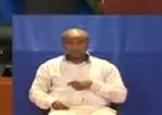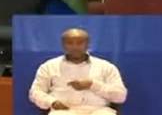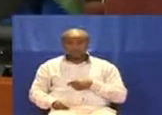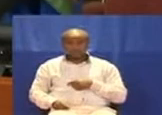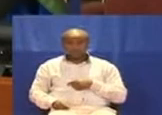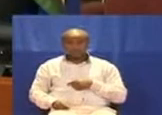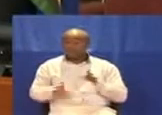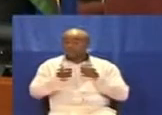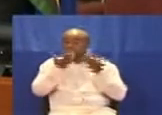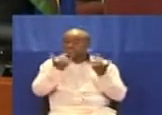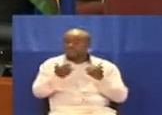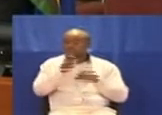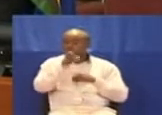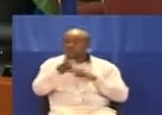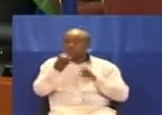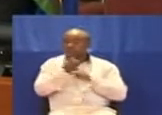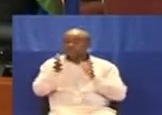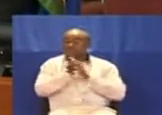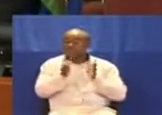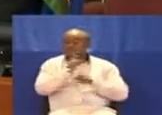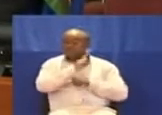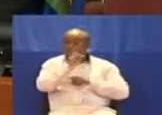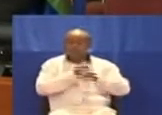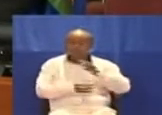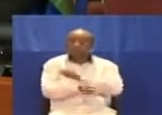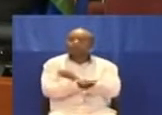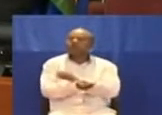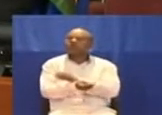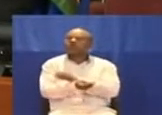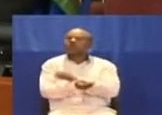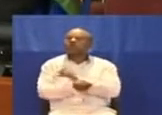kidogo, ni ngumu sana.